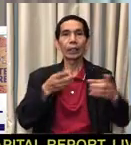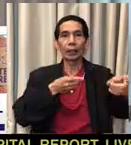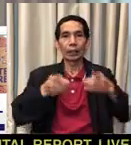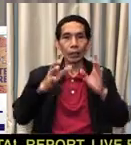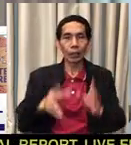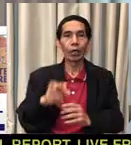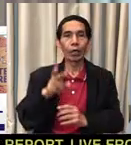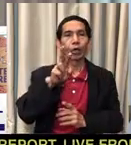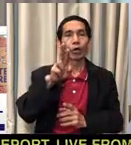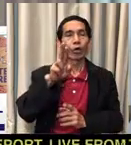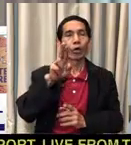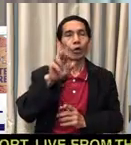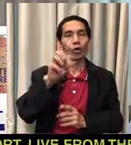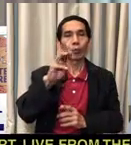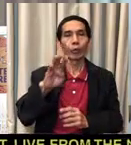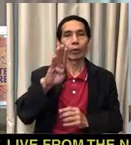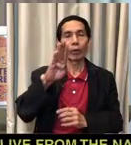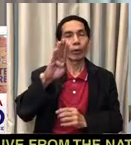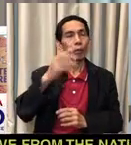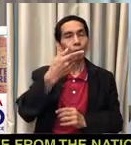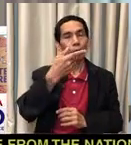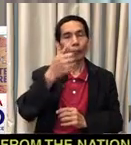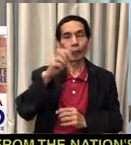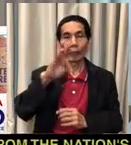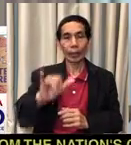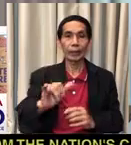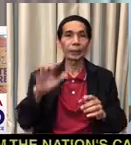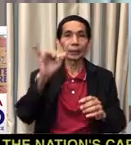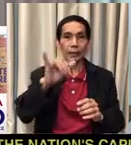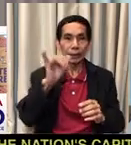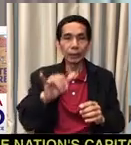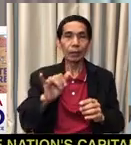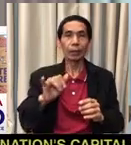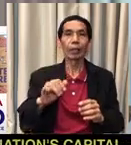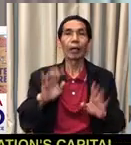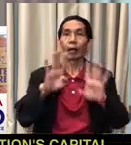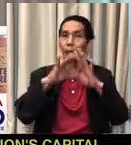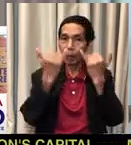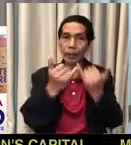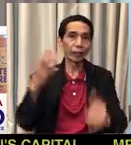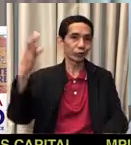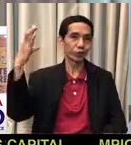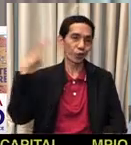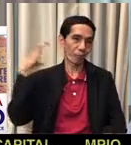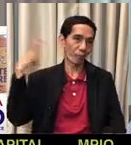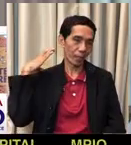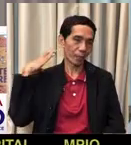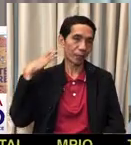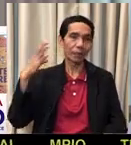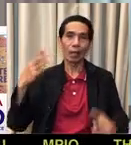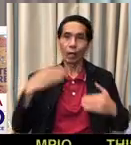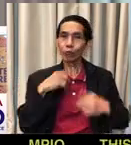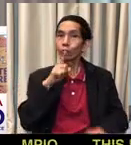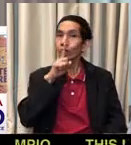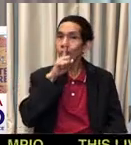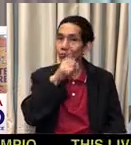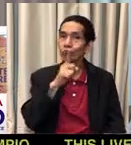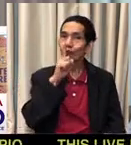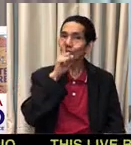Director Romy Bagay at ang mga kasama namin. At siyempre, yung mga barangay chairman na